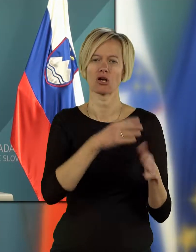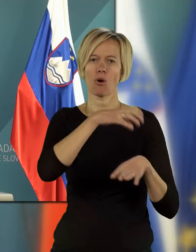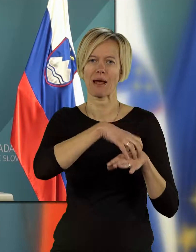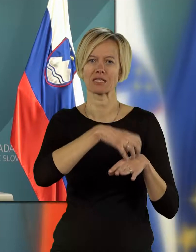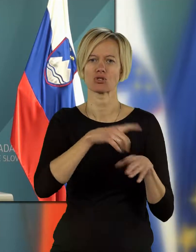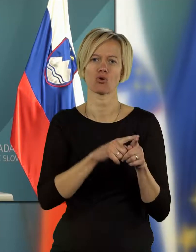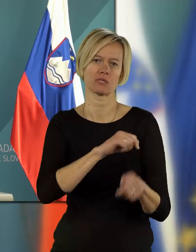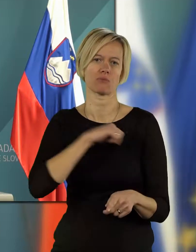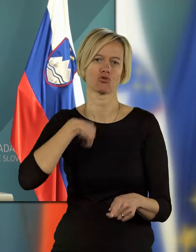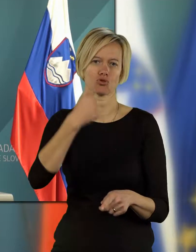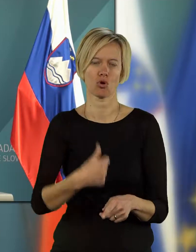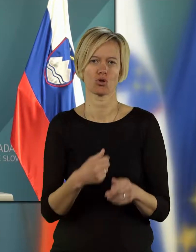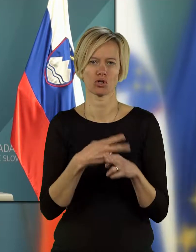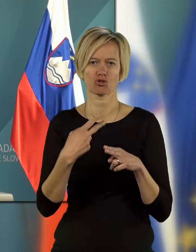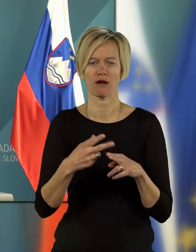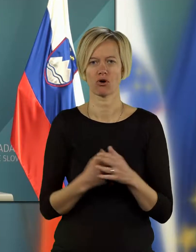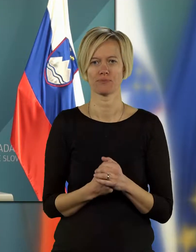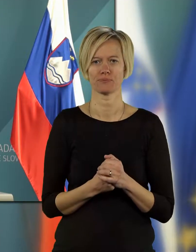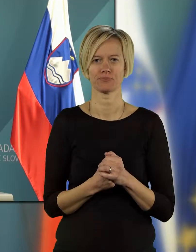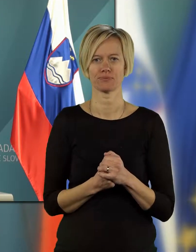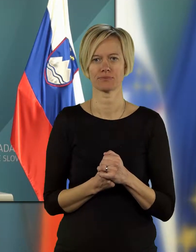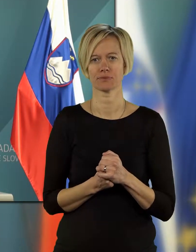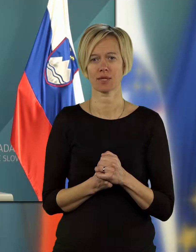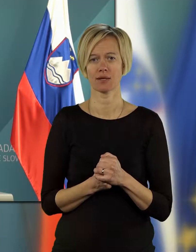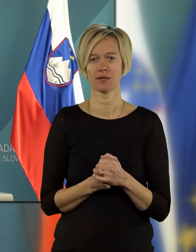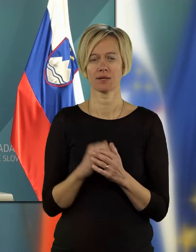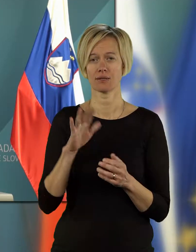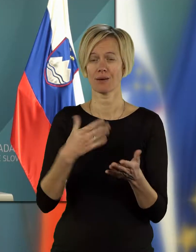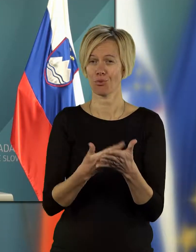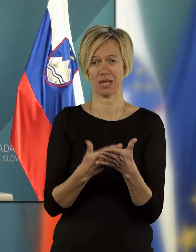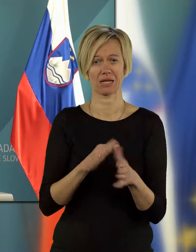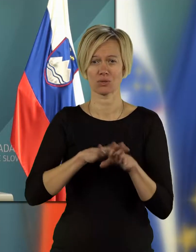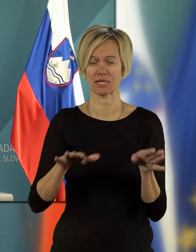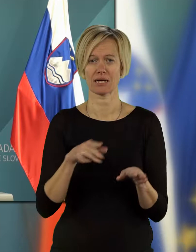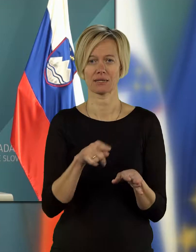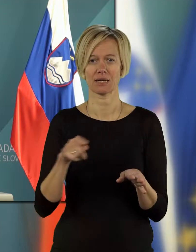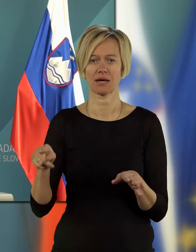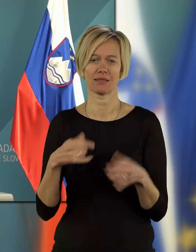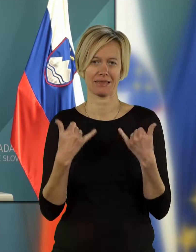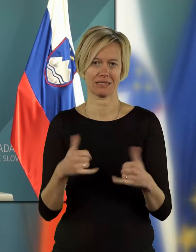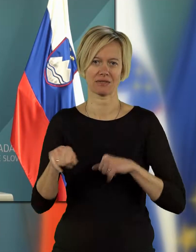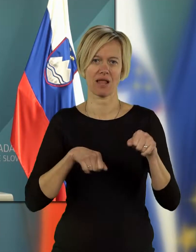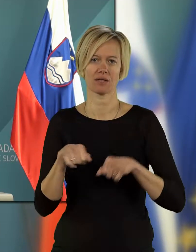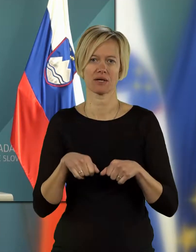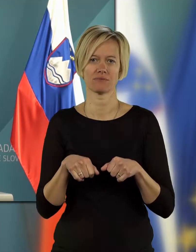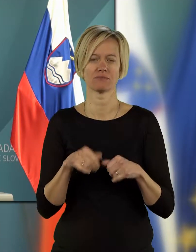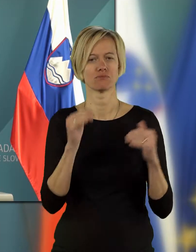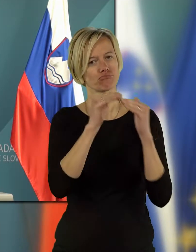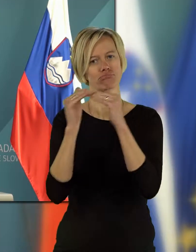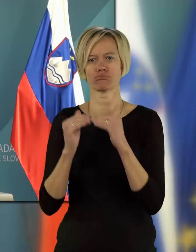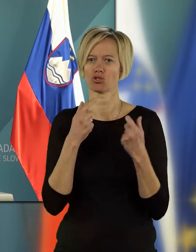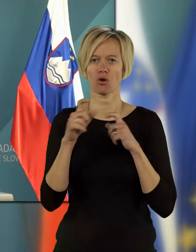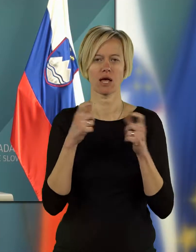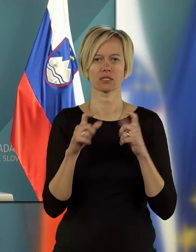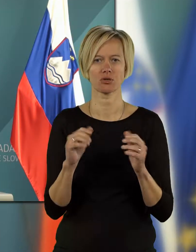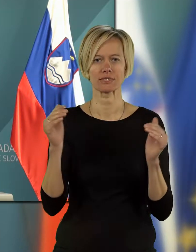kot samostojno državo. Na podlagi vsega tega je danes vlada